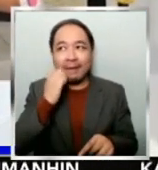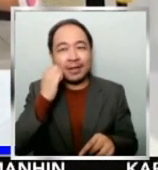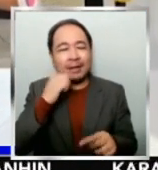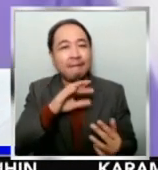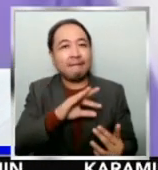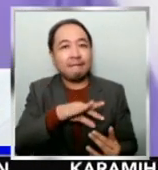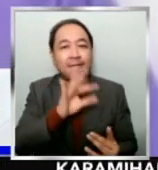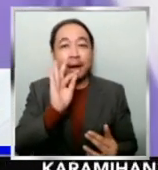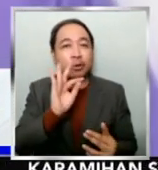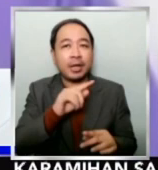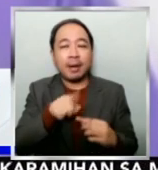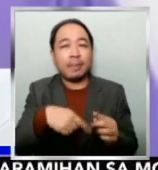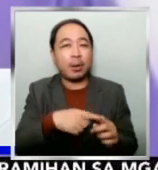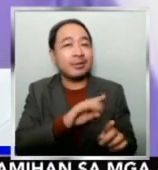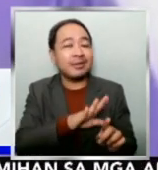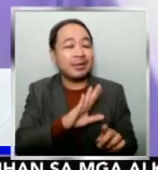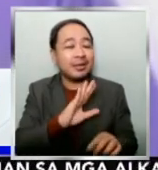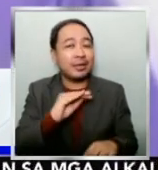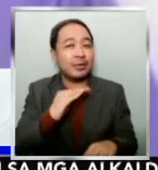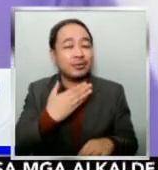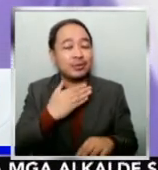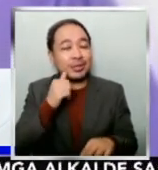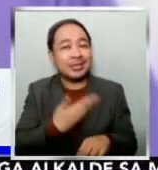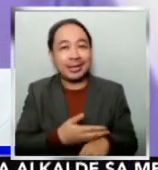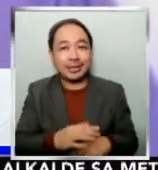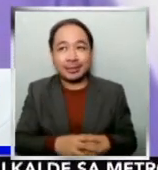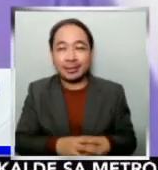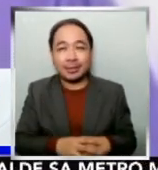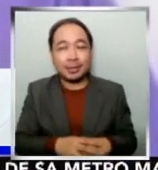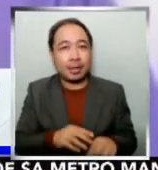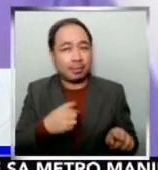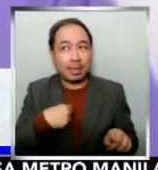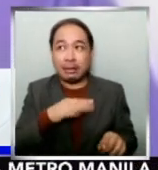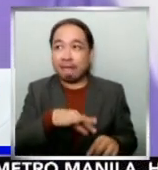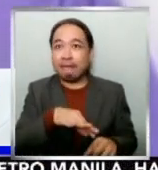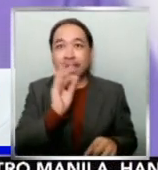bunso. Isa sa mga latest discovery ko sa kanya,